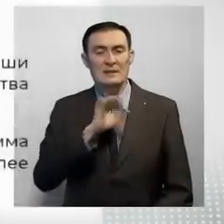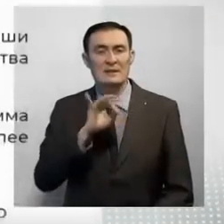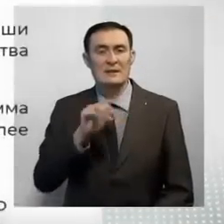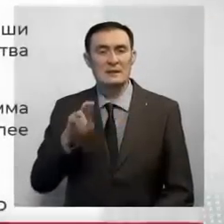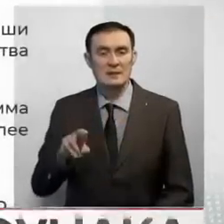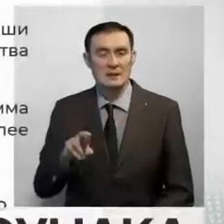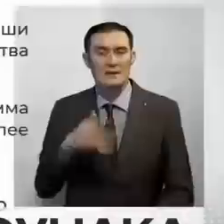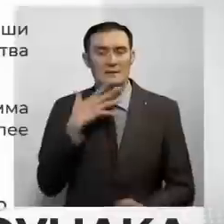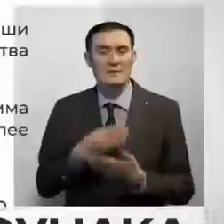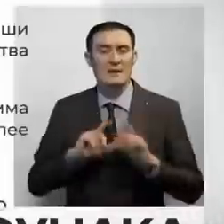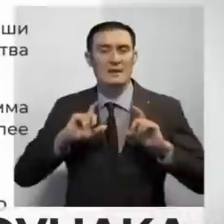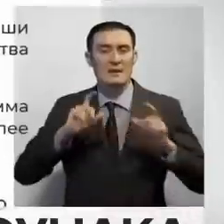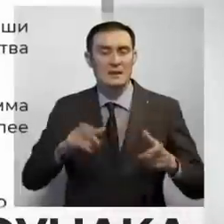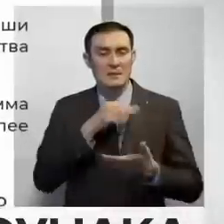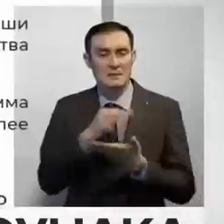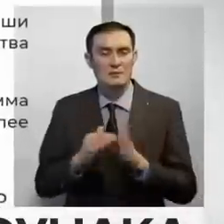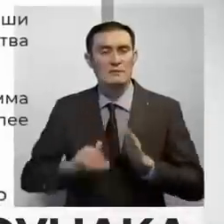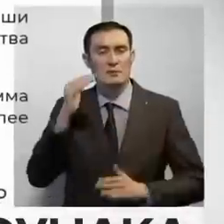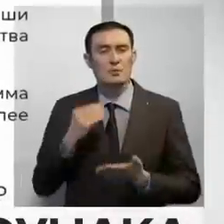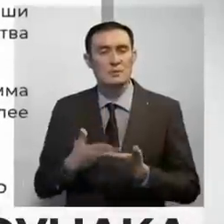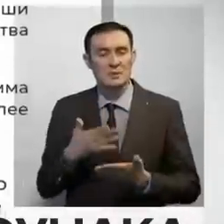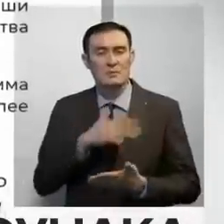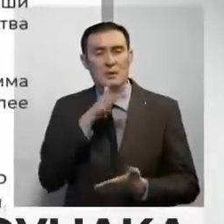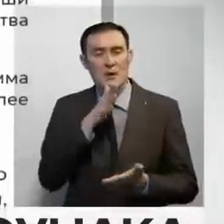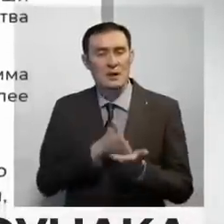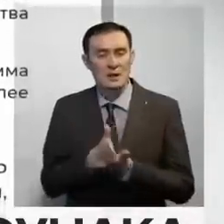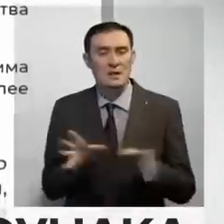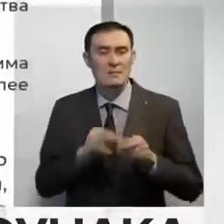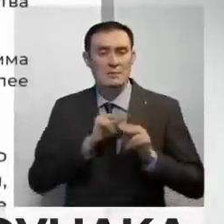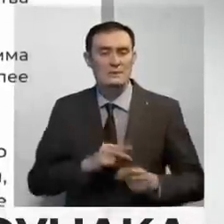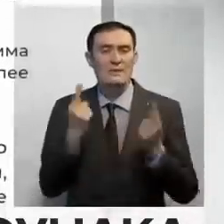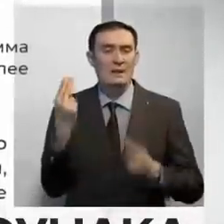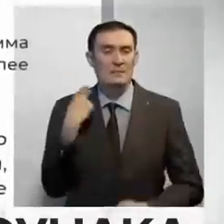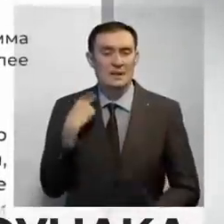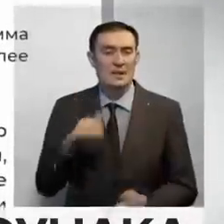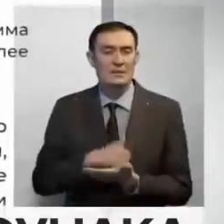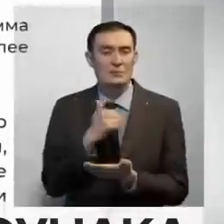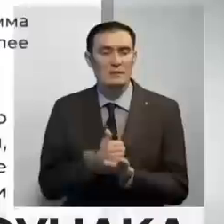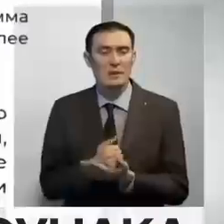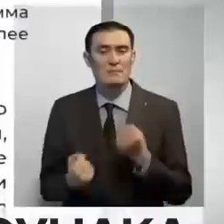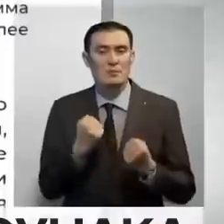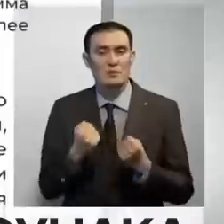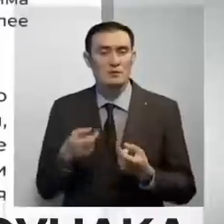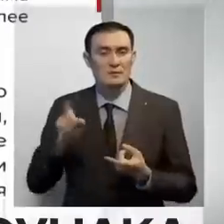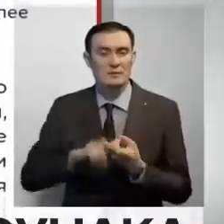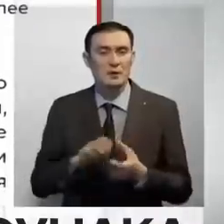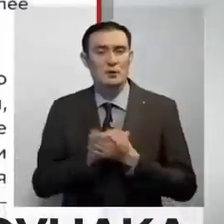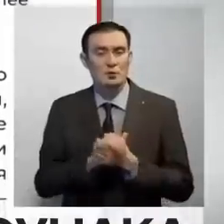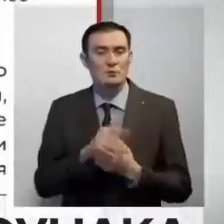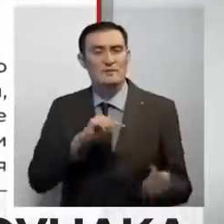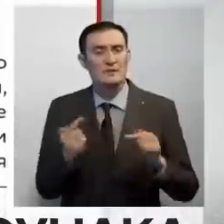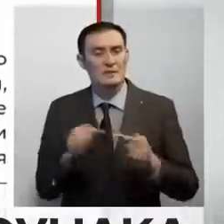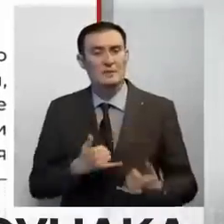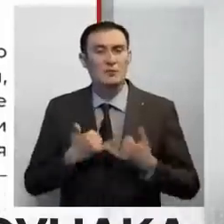Ирландии. В своей телеграмме он отметил, что высоко ценит многолетнее партнерство с Великобританией, основанное на прочных узах дружбы